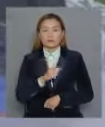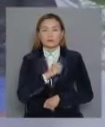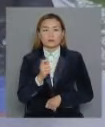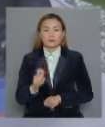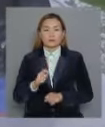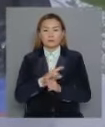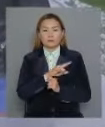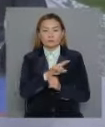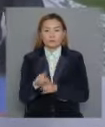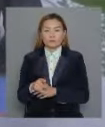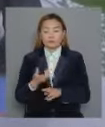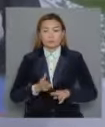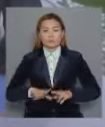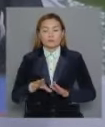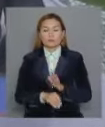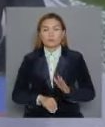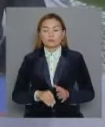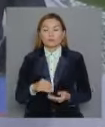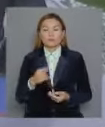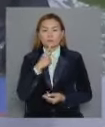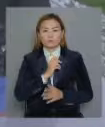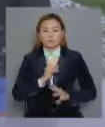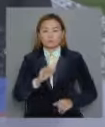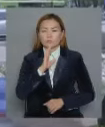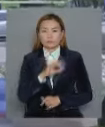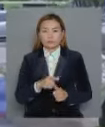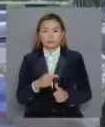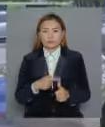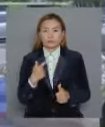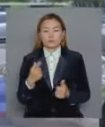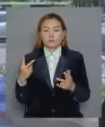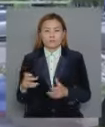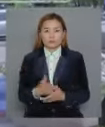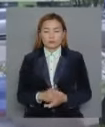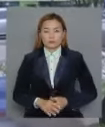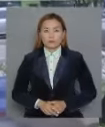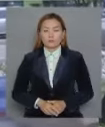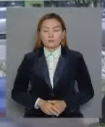ұшақпен жауға қырғидай тиіп, отан үшін от кешкен қайсар қыздың есімін ырымдап қойған.